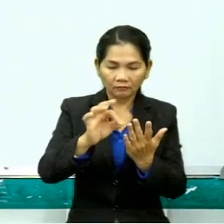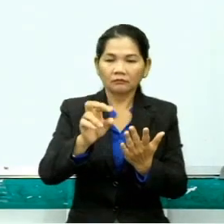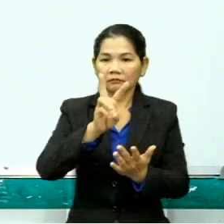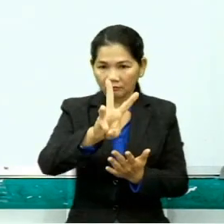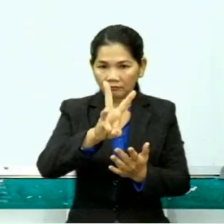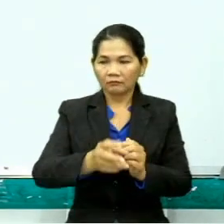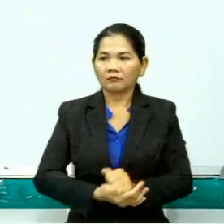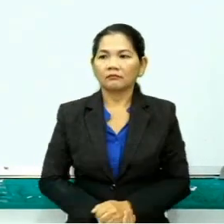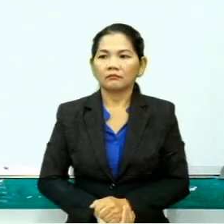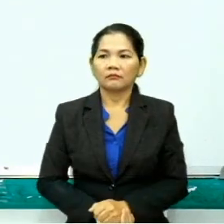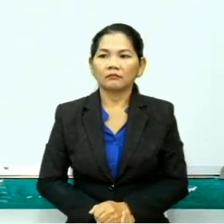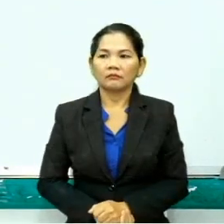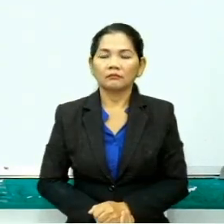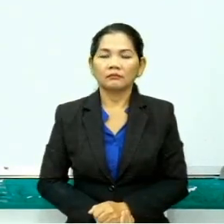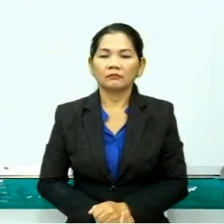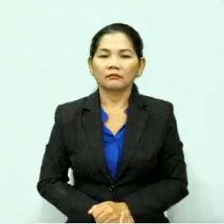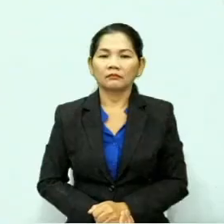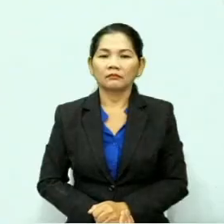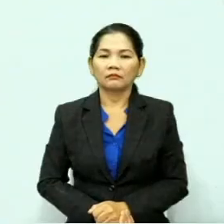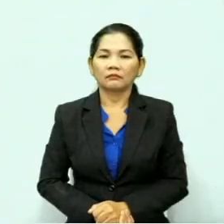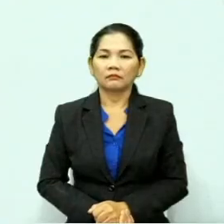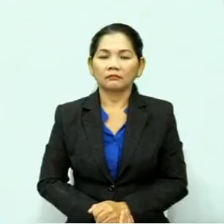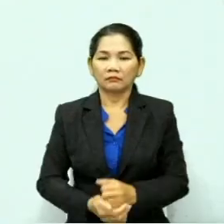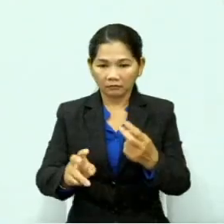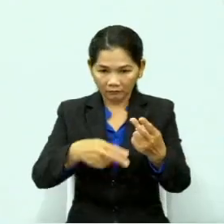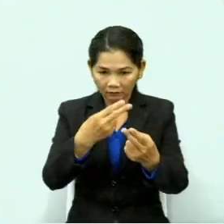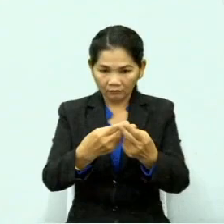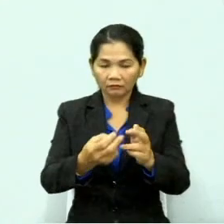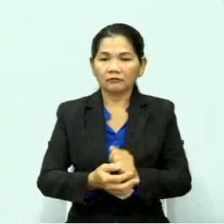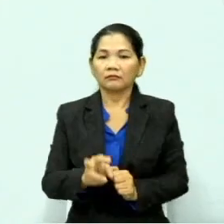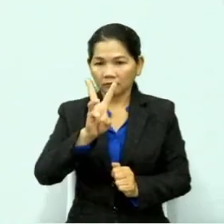khăn hết tiên nà con chà chùm lại tiệm bay